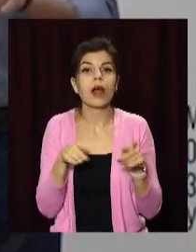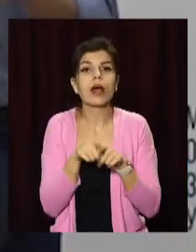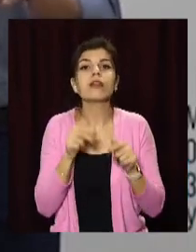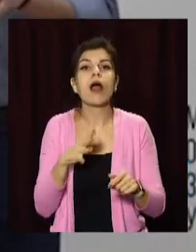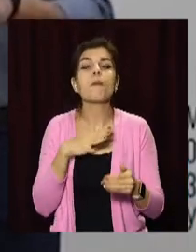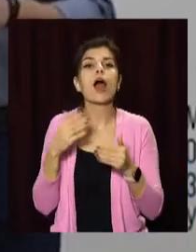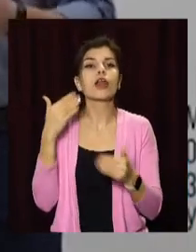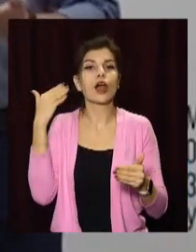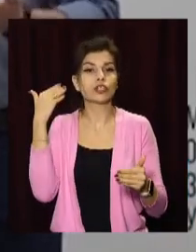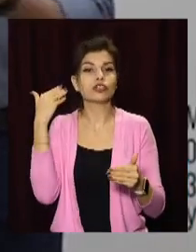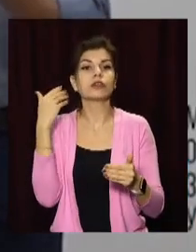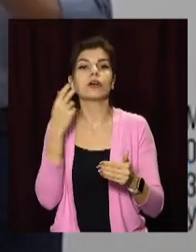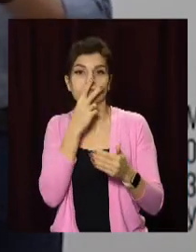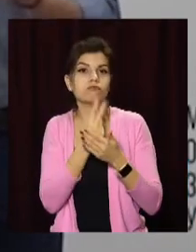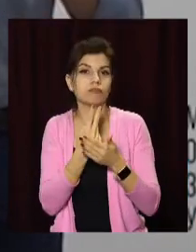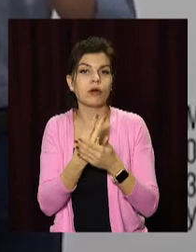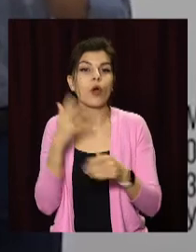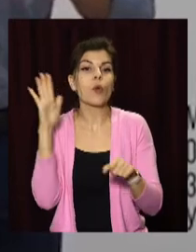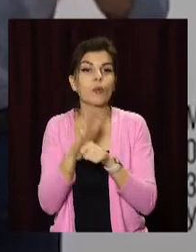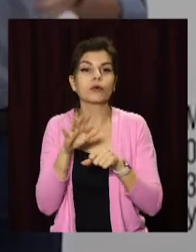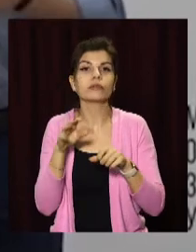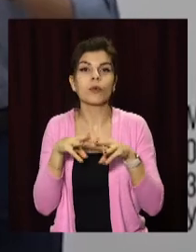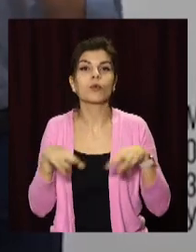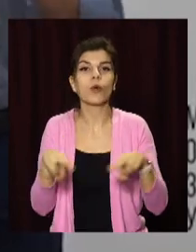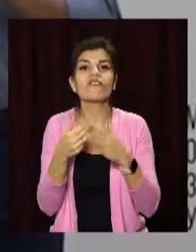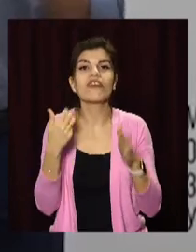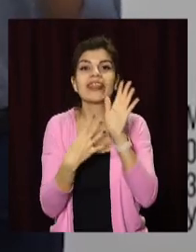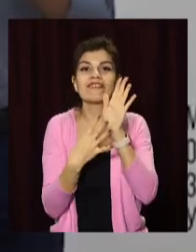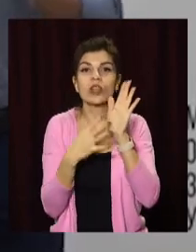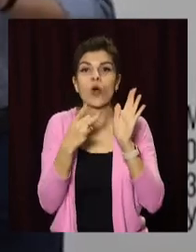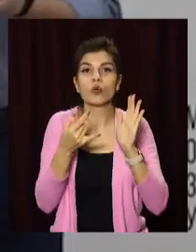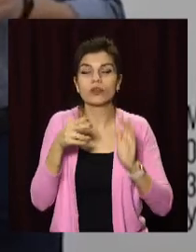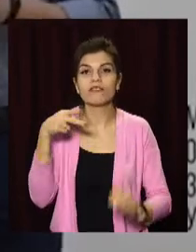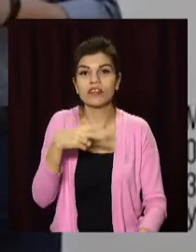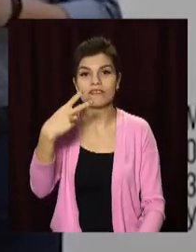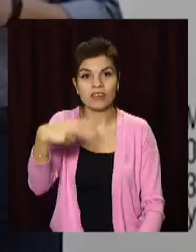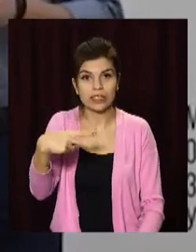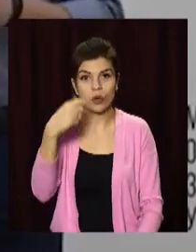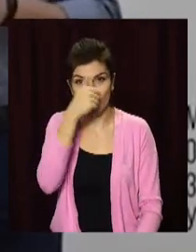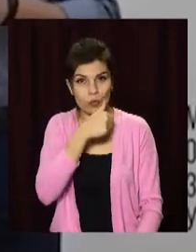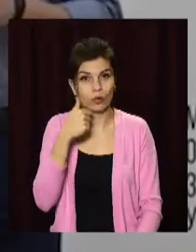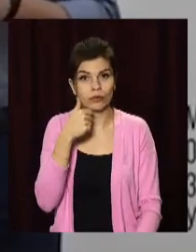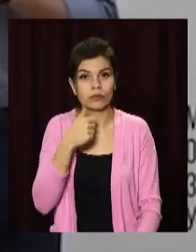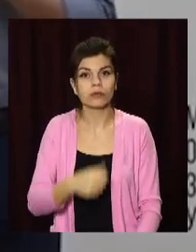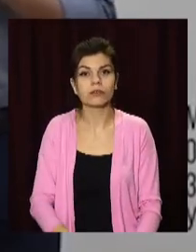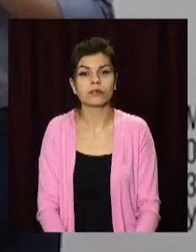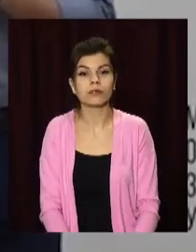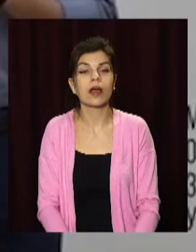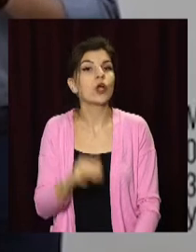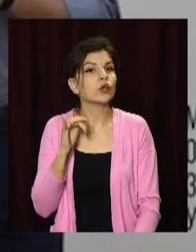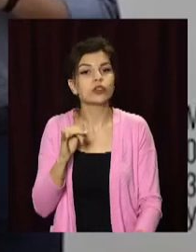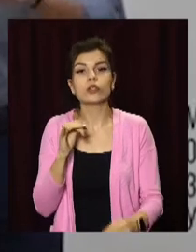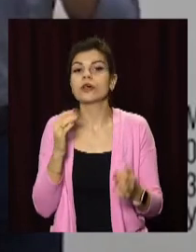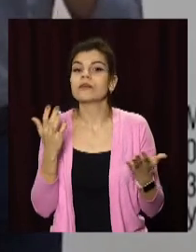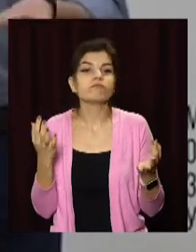було передбачено постановою уряду від 9 грудня 2020 року. І